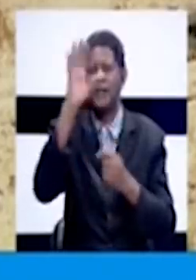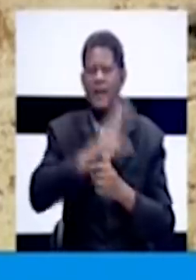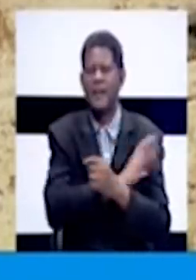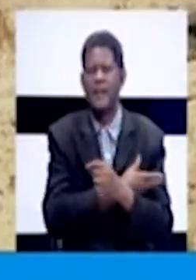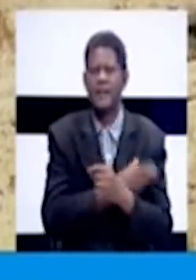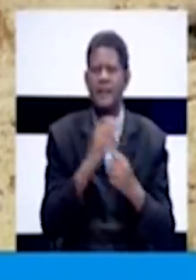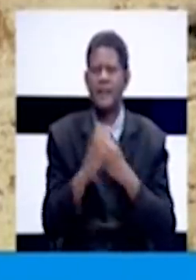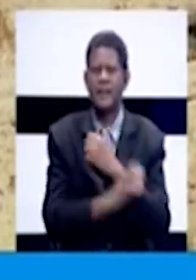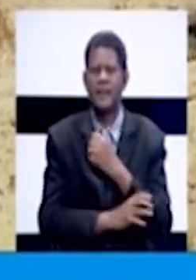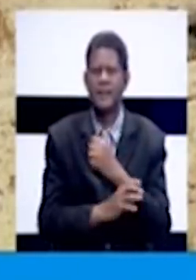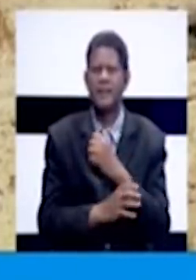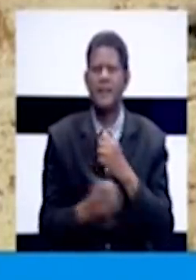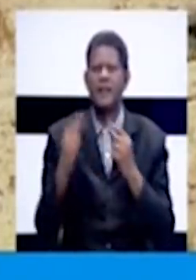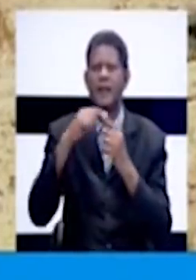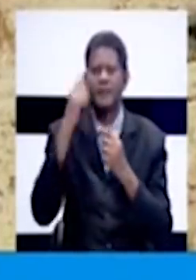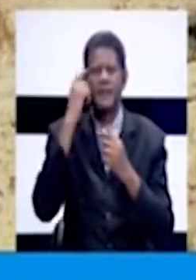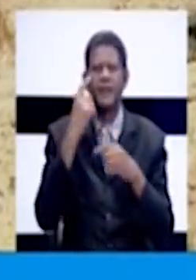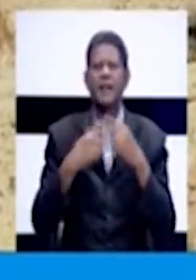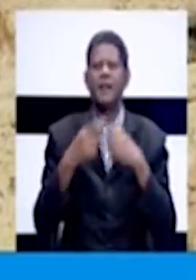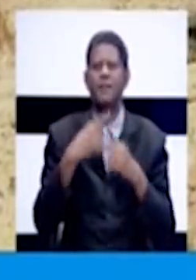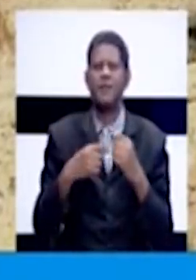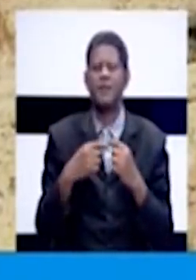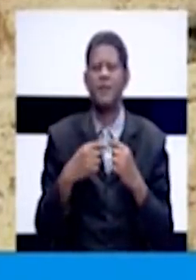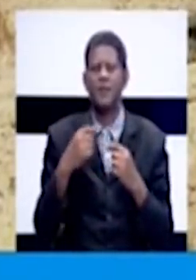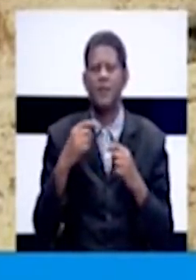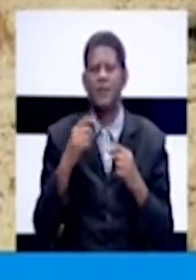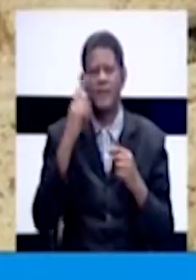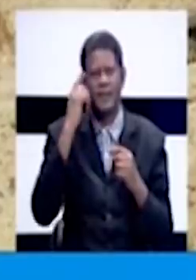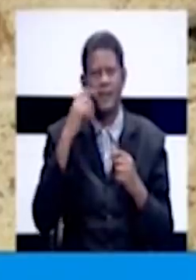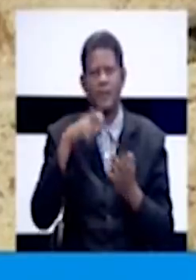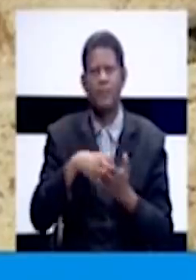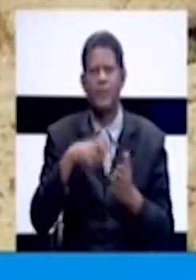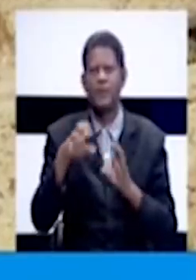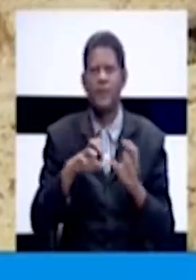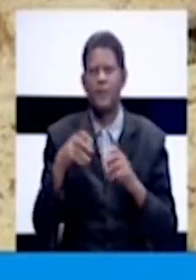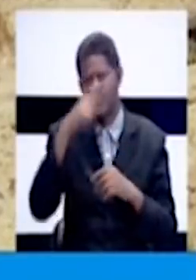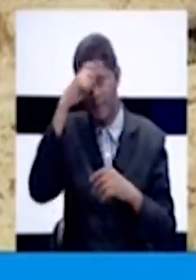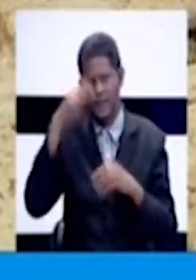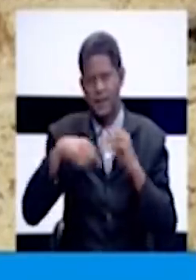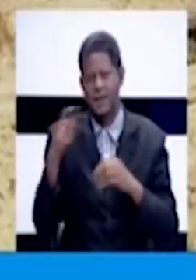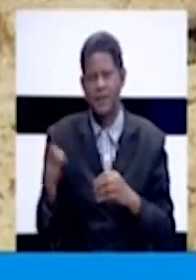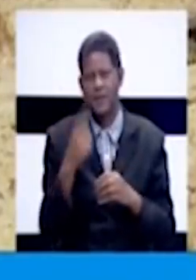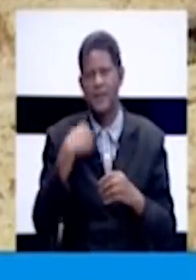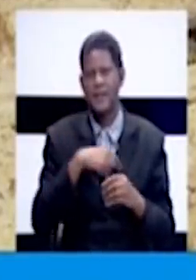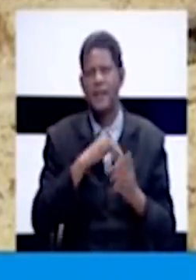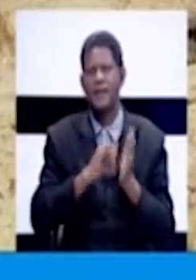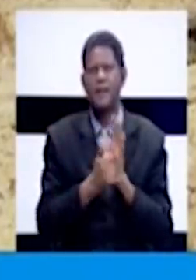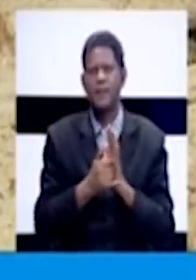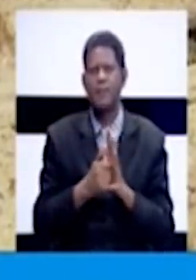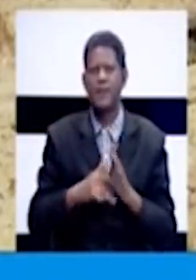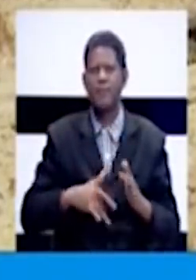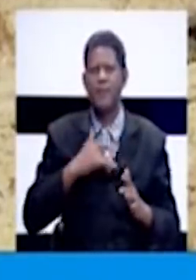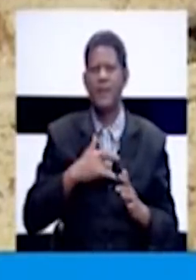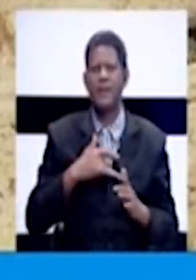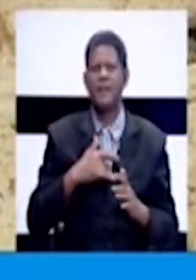بعدها ويان هاقرات ناو عدنا ناو تقرأ يمسيهم ني تقارو نمبر كخز قورة زلو سعر سلا زخاني نحن هذا ما بهلخن بونن